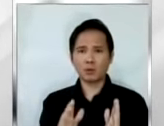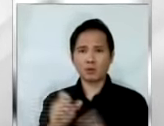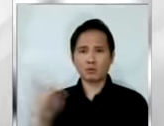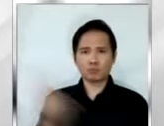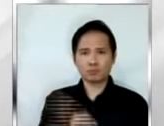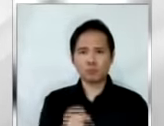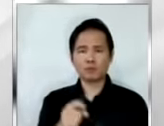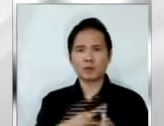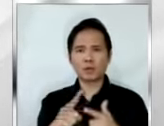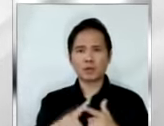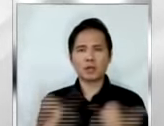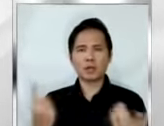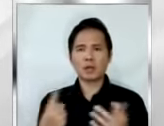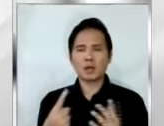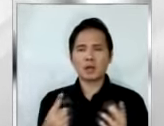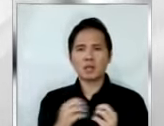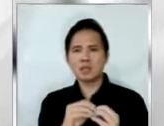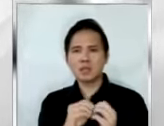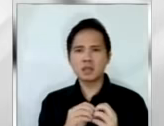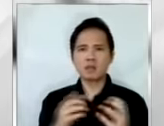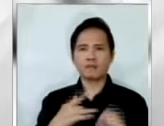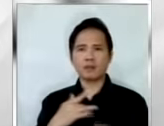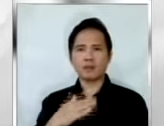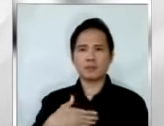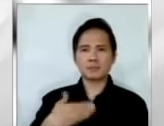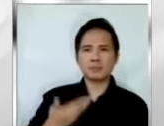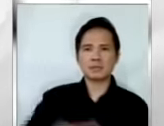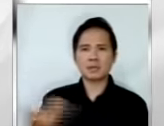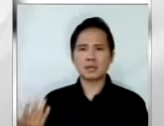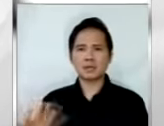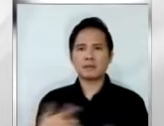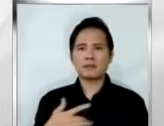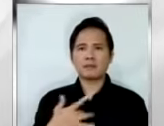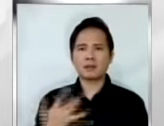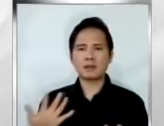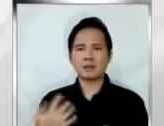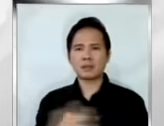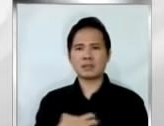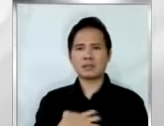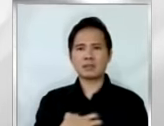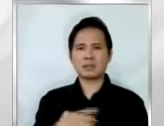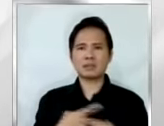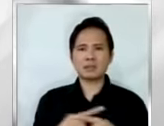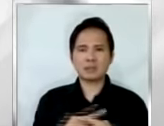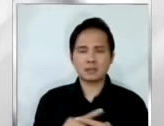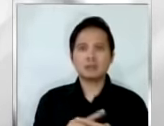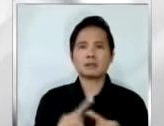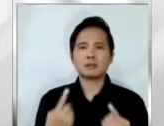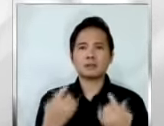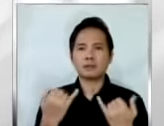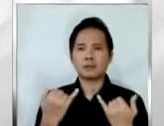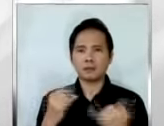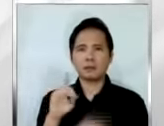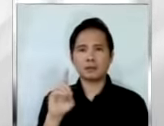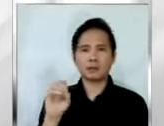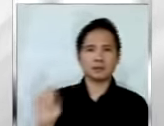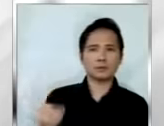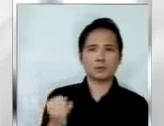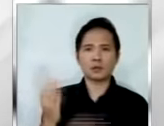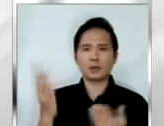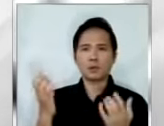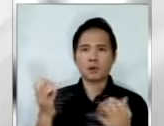she's planning to file the appropriate criminal complaint with the Department of Justice. Having said that, I advised